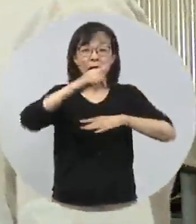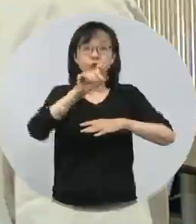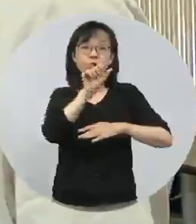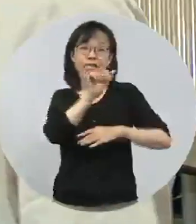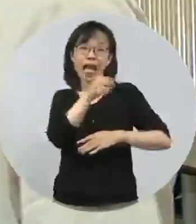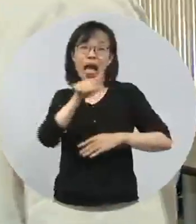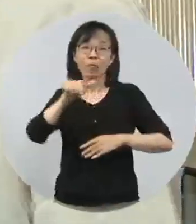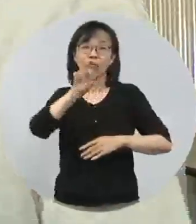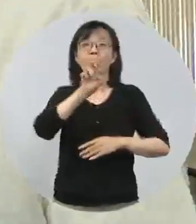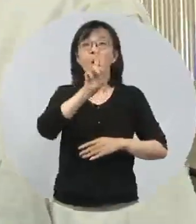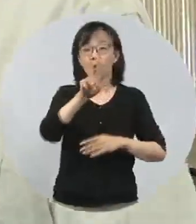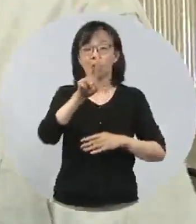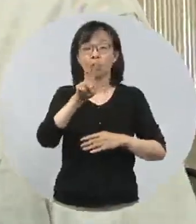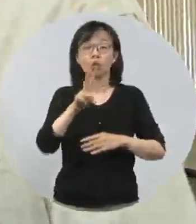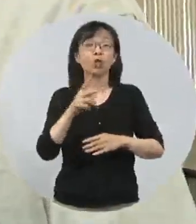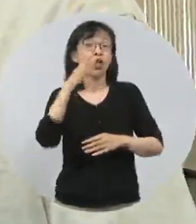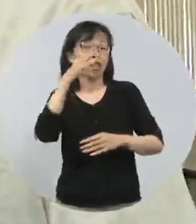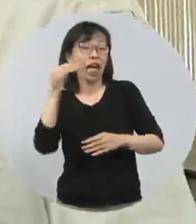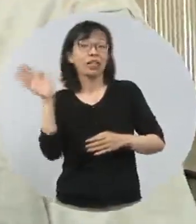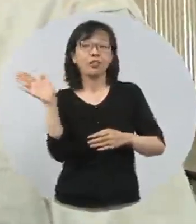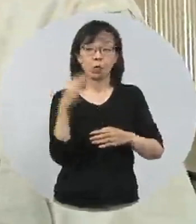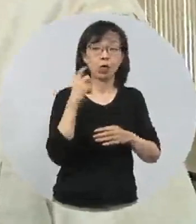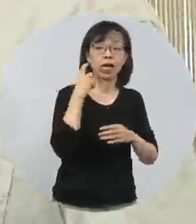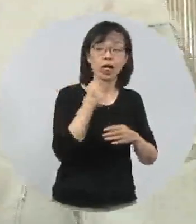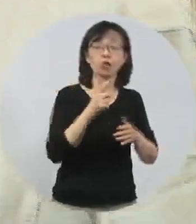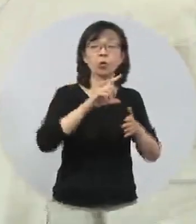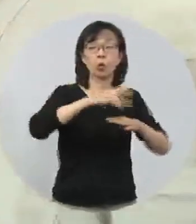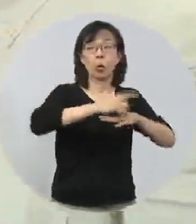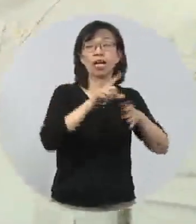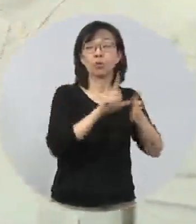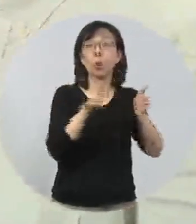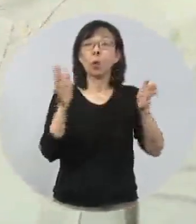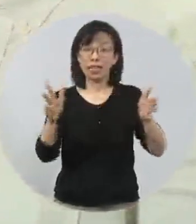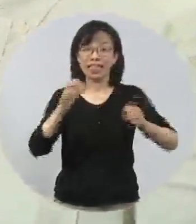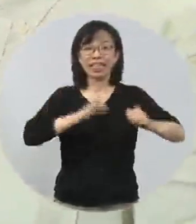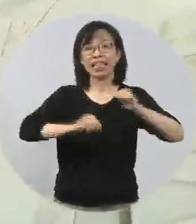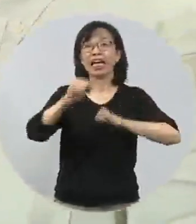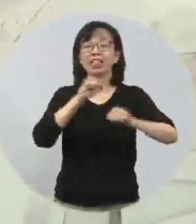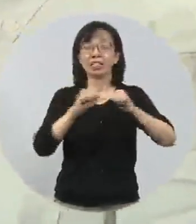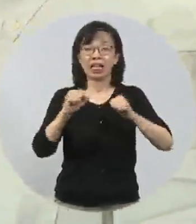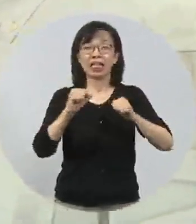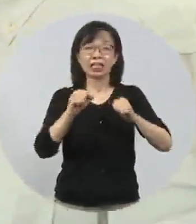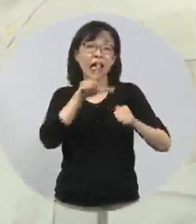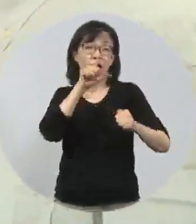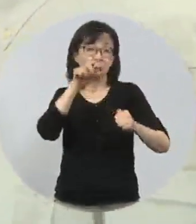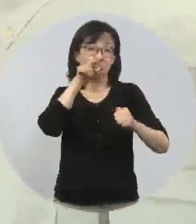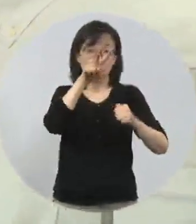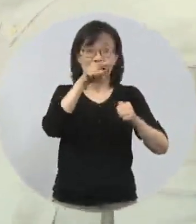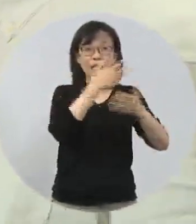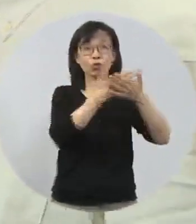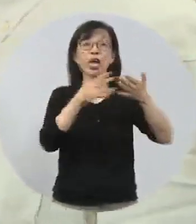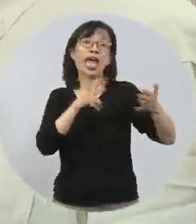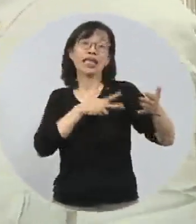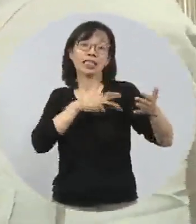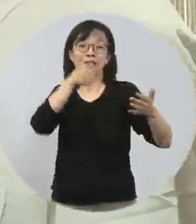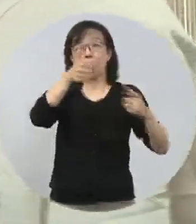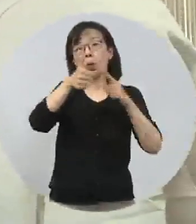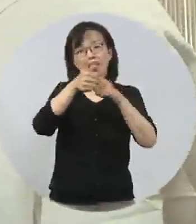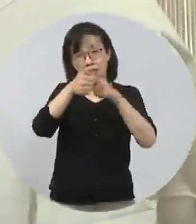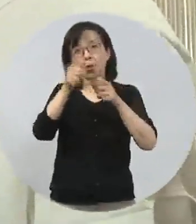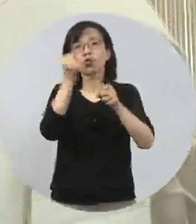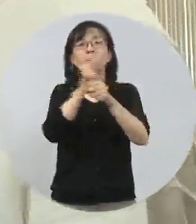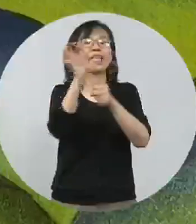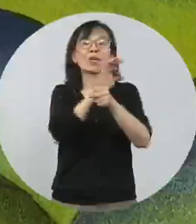昭和の初期に活躍した鳥観図絵師の方の作品をたくさん出しております。今あります